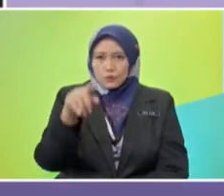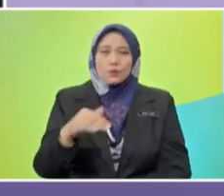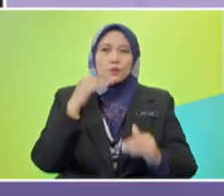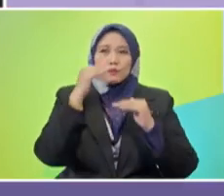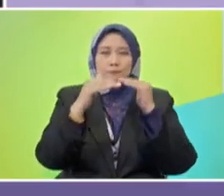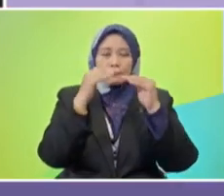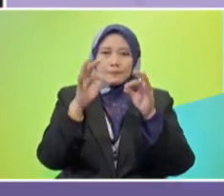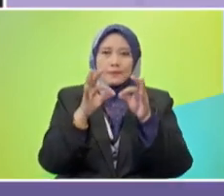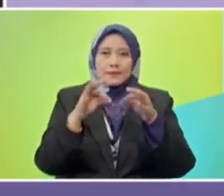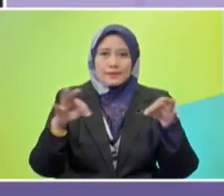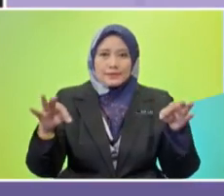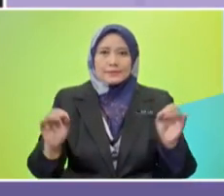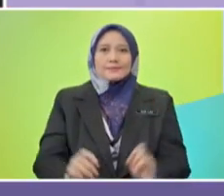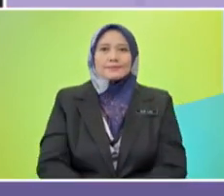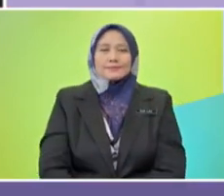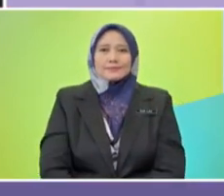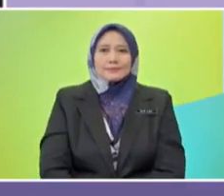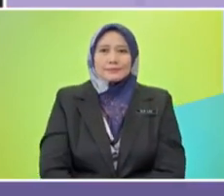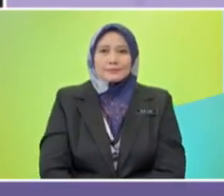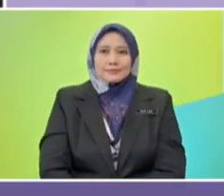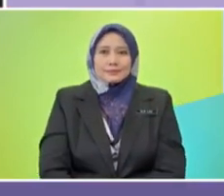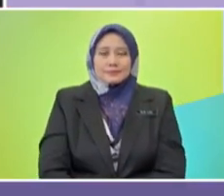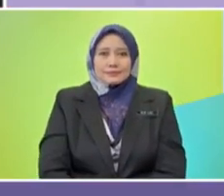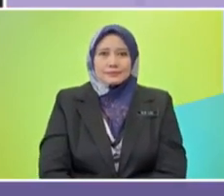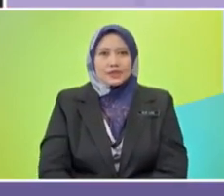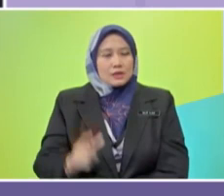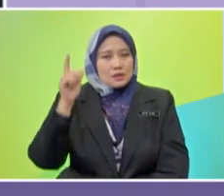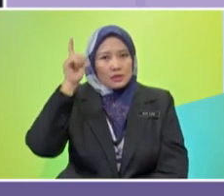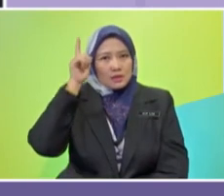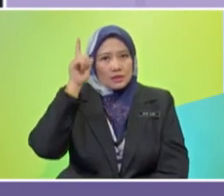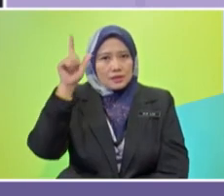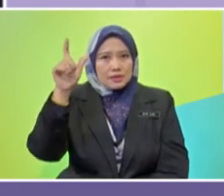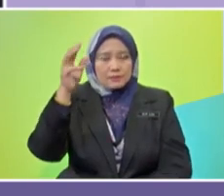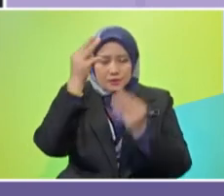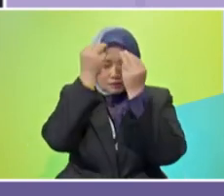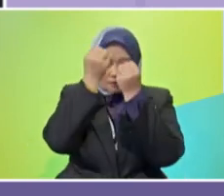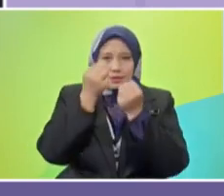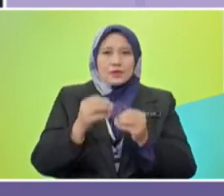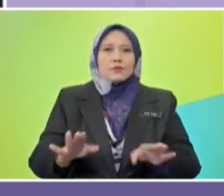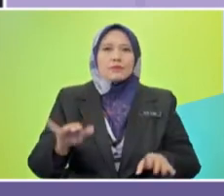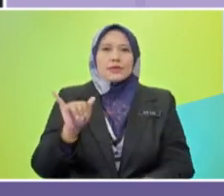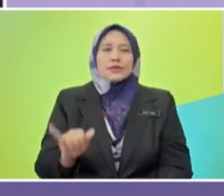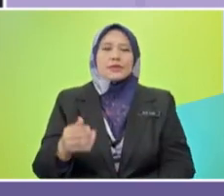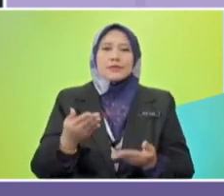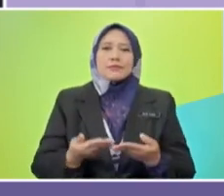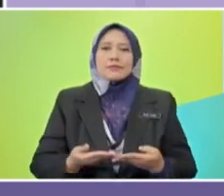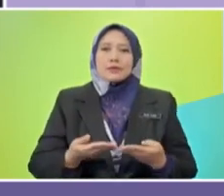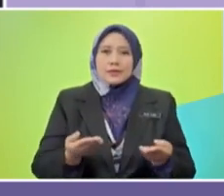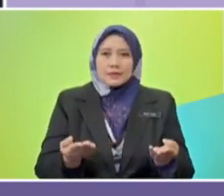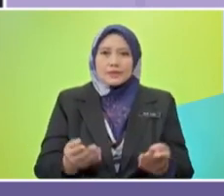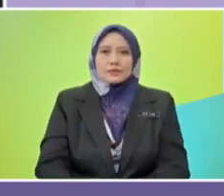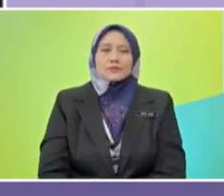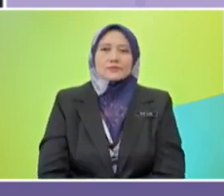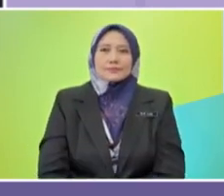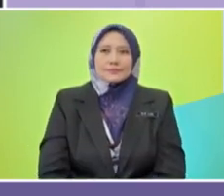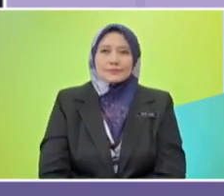Alisha ada idea lain untuk membina ayat? Cuba lihat maklumat yang cikgu berikan. Okey. Rasa-rasa Alisha ada ayat lain selain daripada dua ayat